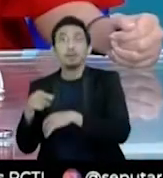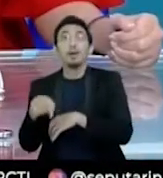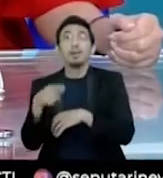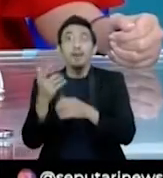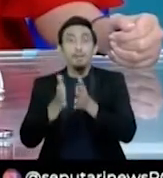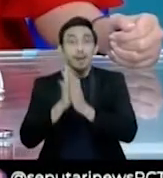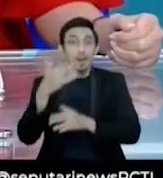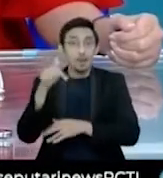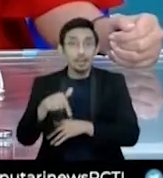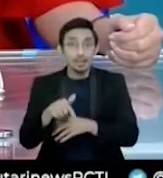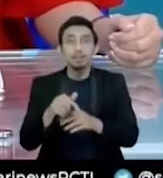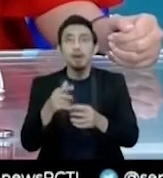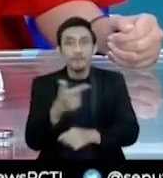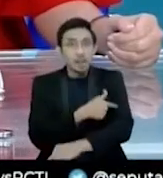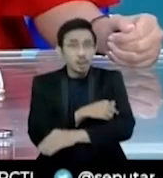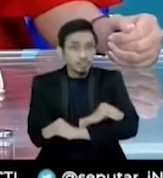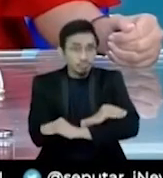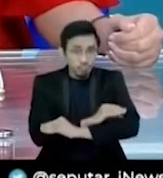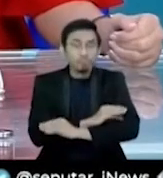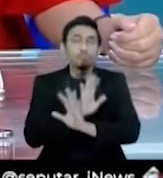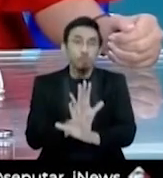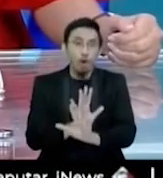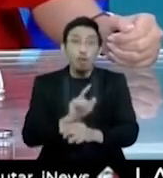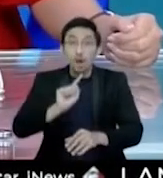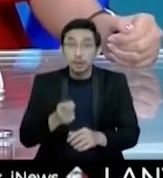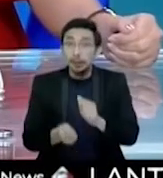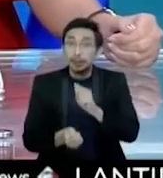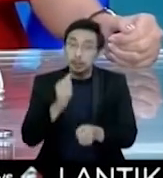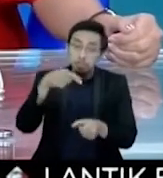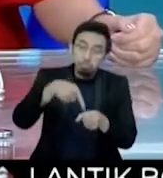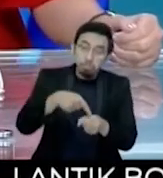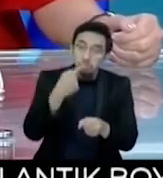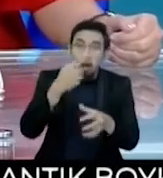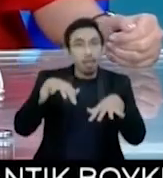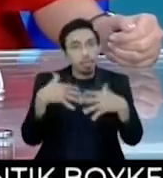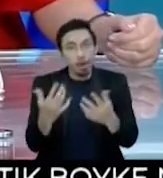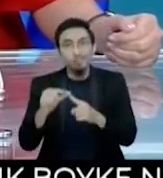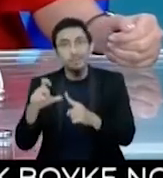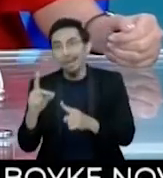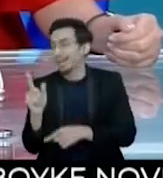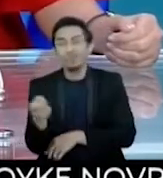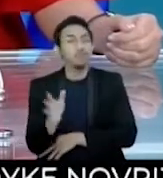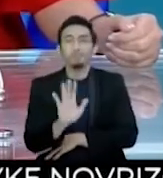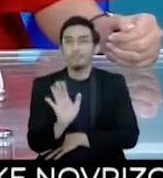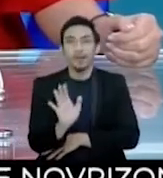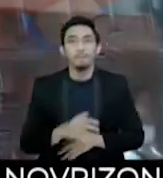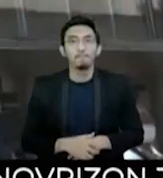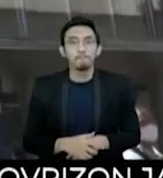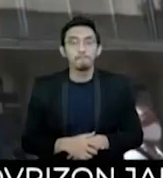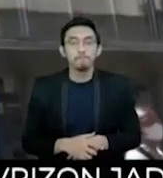ini, penumpang yang telah mendapat vaksinasi booster tidak diwajibkan untuk menjalani tes antigen maupun PCR.